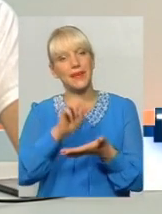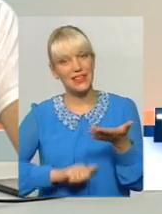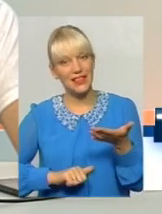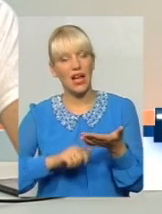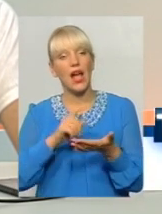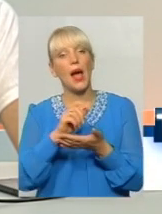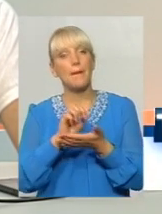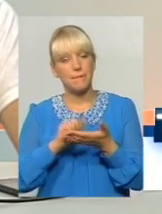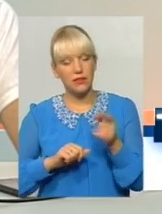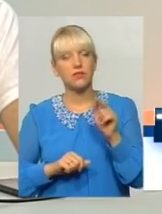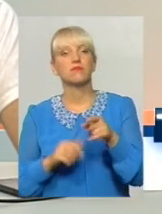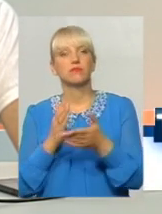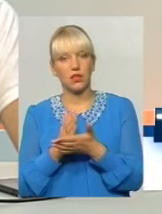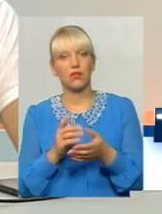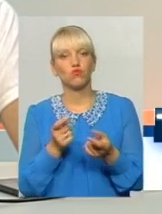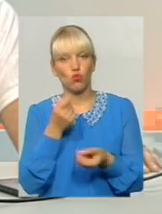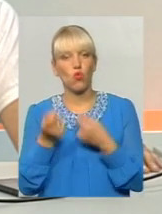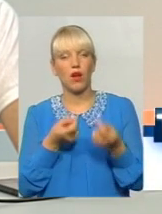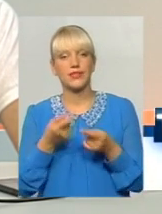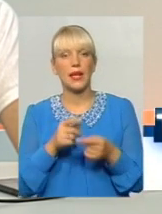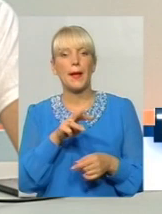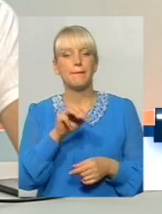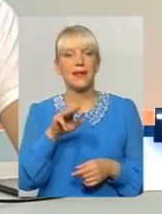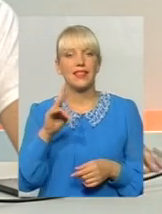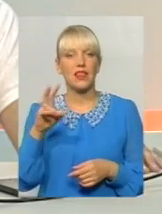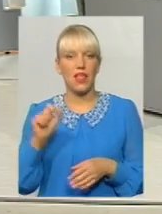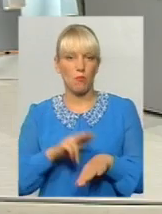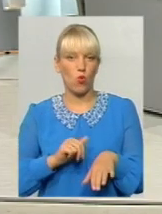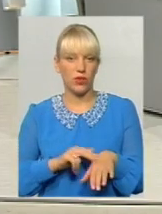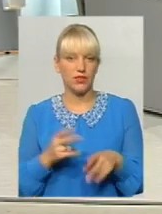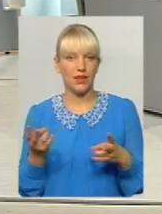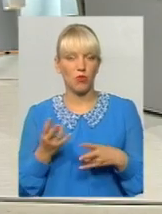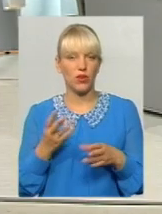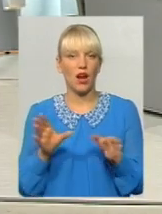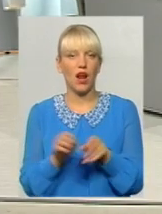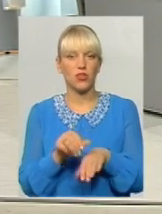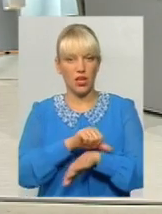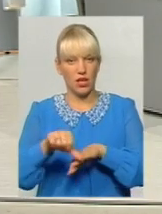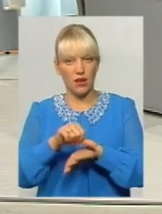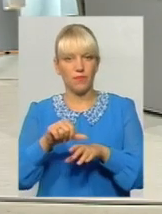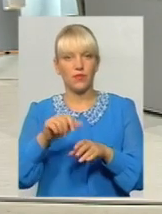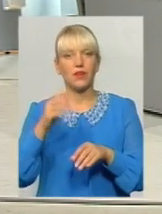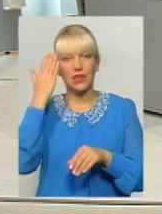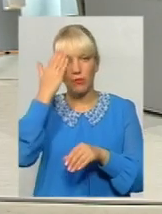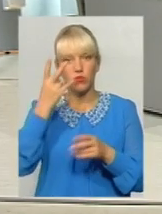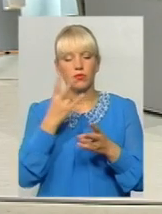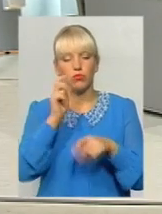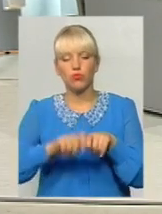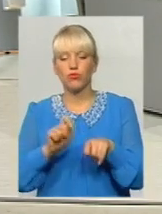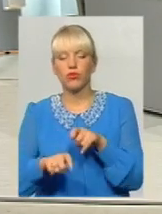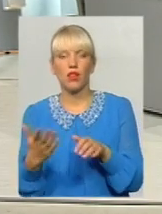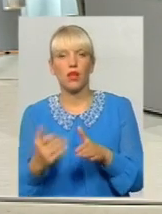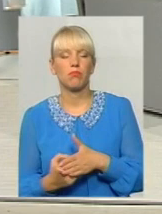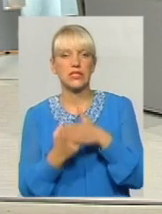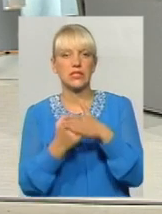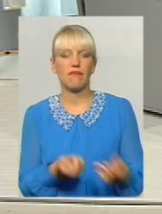там є нюанси. Тобто, по суті, я так розумію, це митники мають стояти разом, до так, прикладу, так, разом так, з патрульною поліцією так, і перевіряти, на яких підставах везений цей